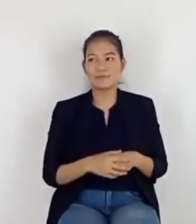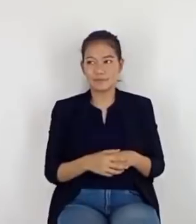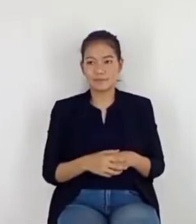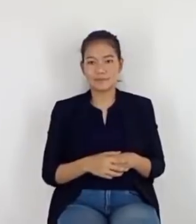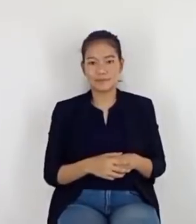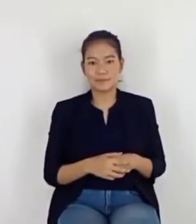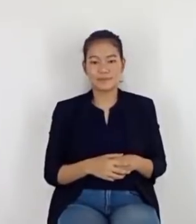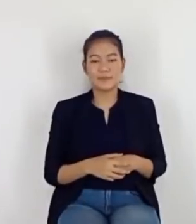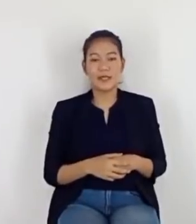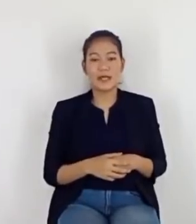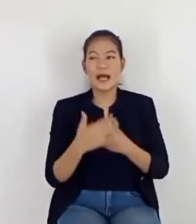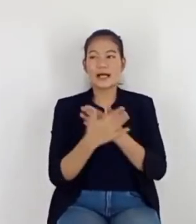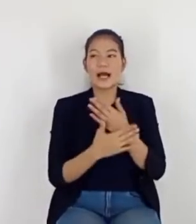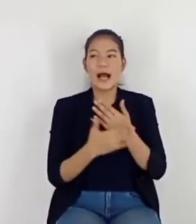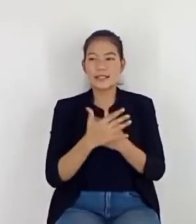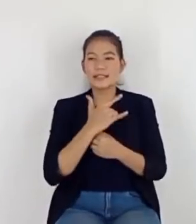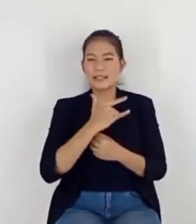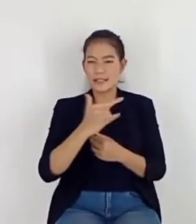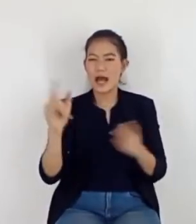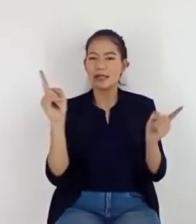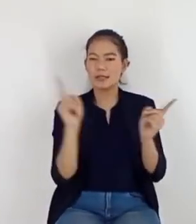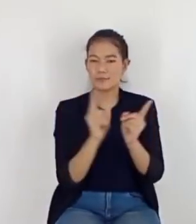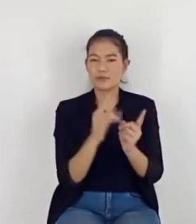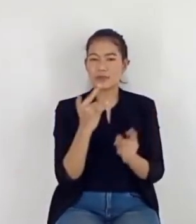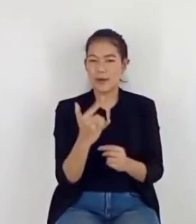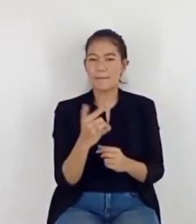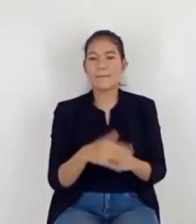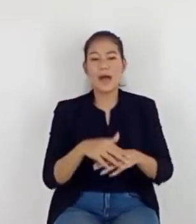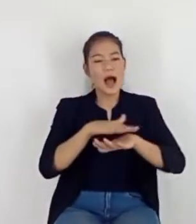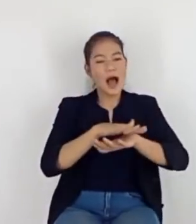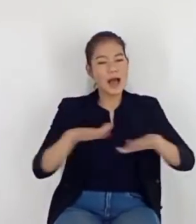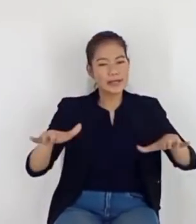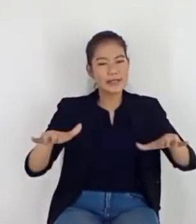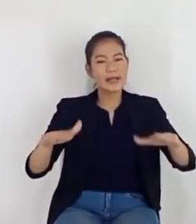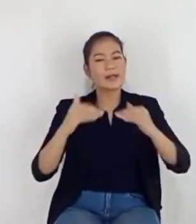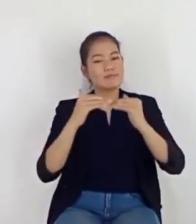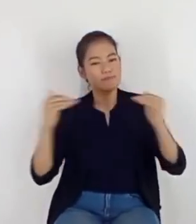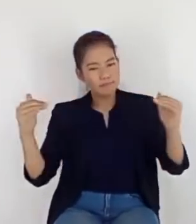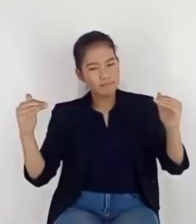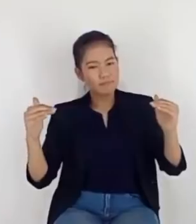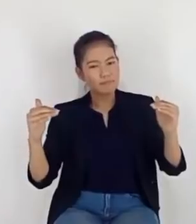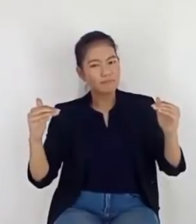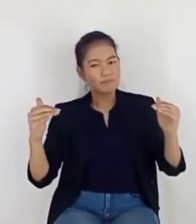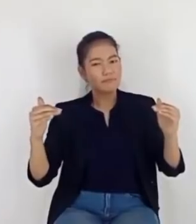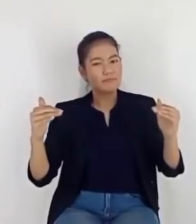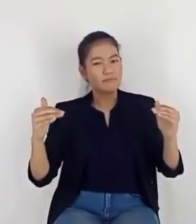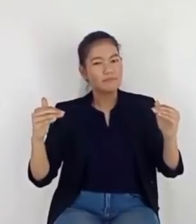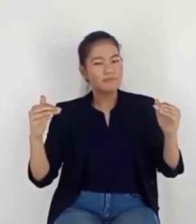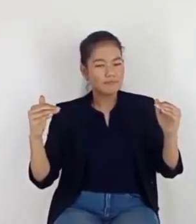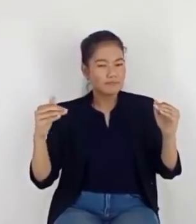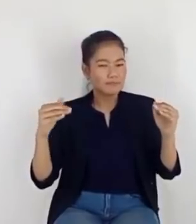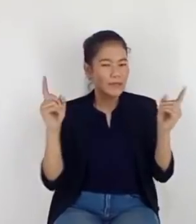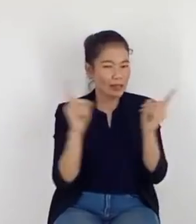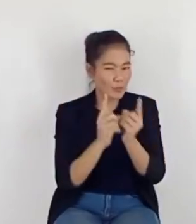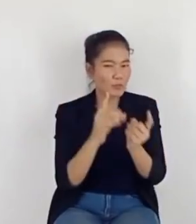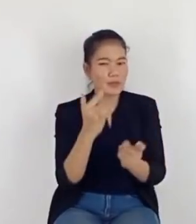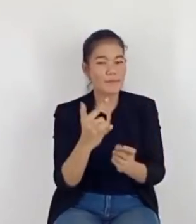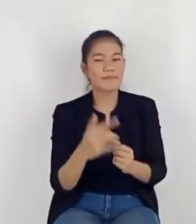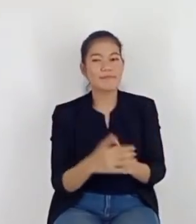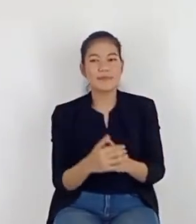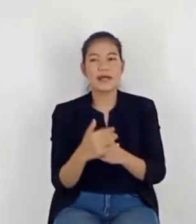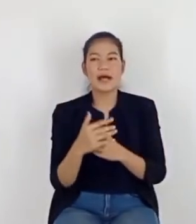Kasih dan kesetiaan akan bertemu. Keadilan dan damai sejahtera akan bercium-ciuman.